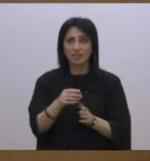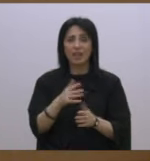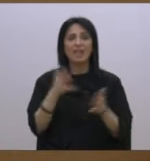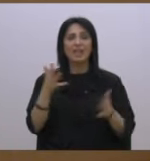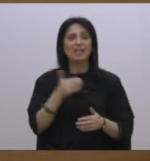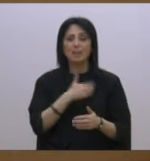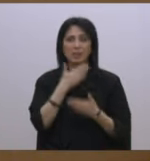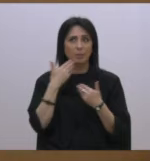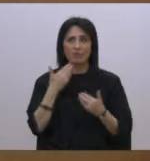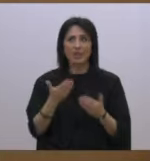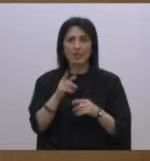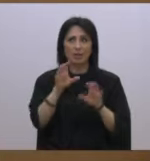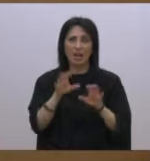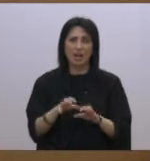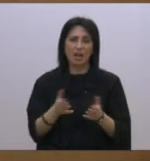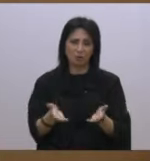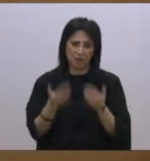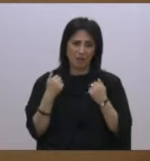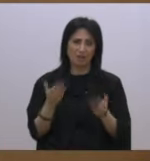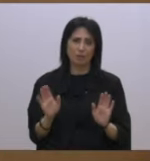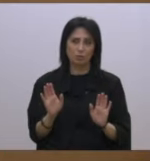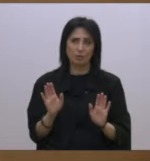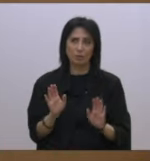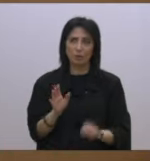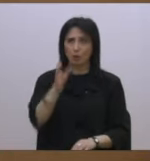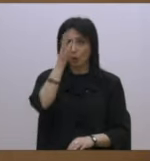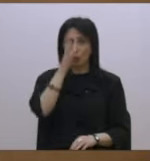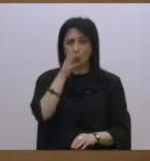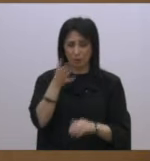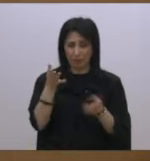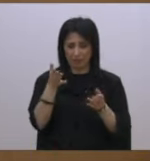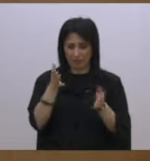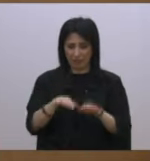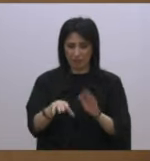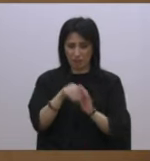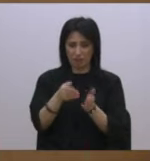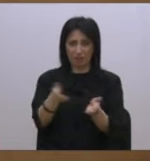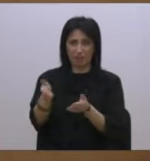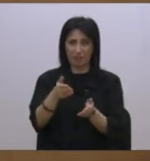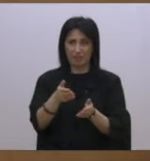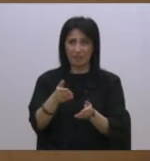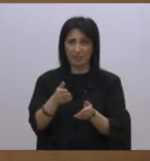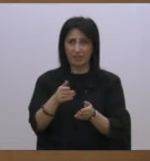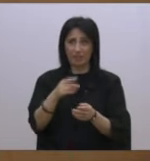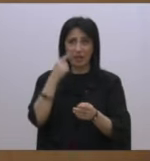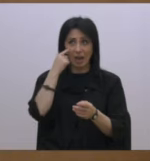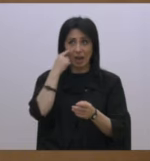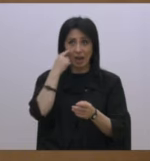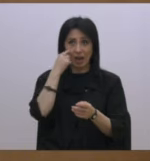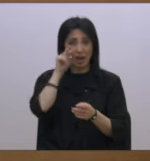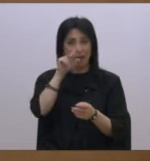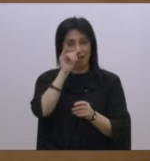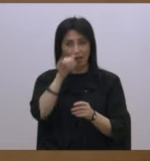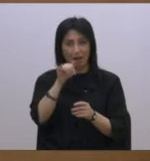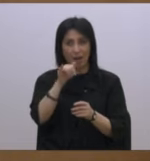არა იქნებ ეს კანონი გაიტანოთ ხუთი თვე არჩევნებამდე დარჩენილი გაივლის ამ თვალიდან შეიძლება ვერ გამოიხედა